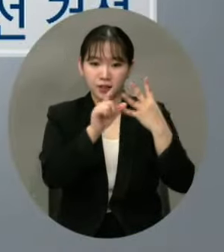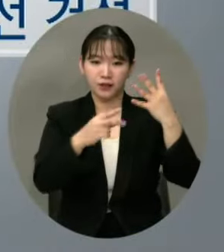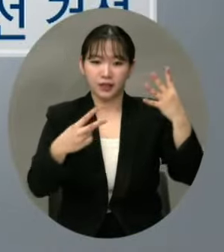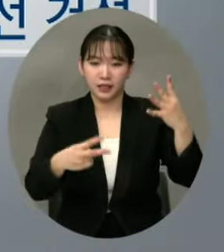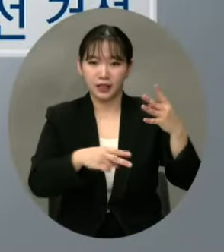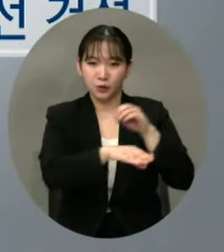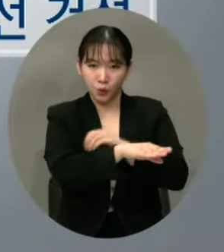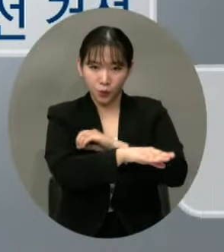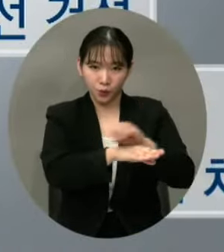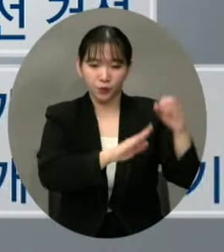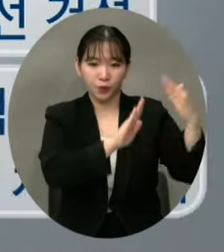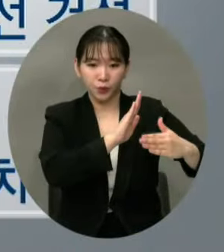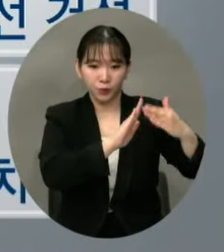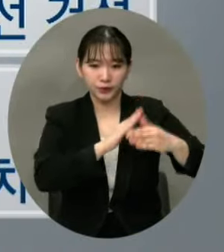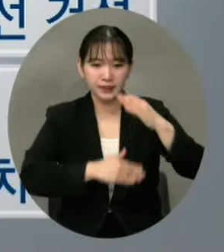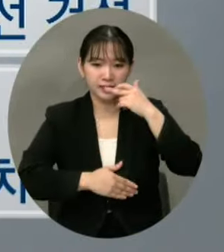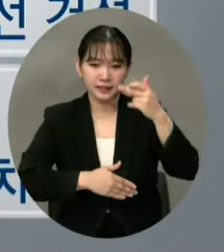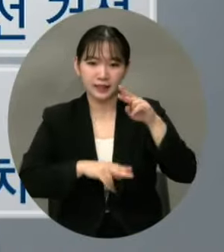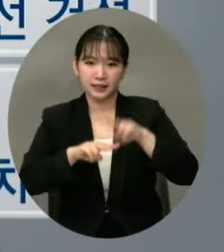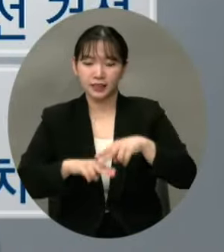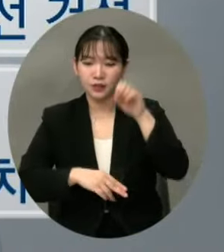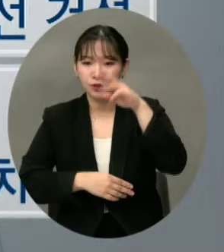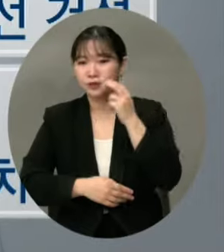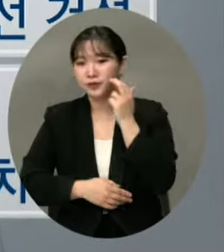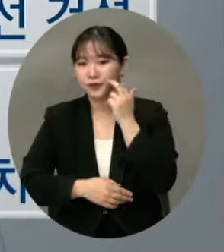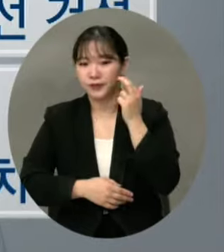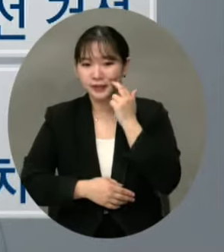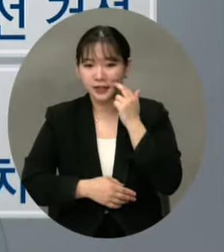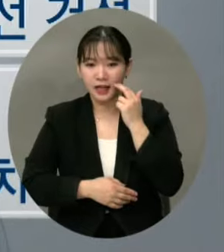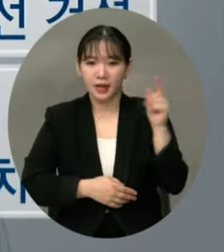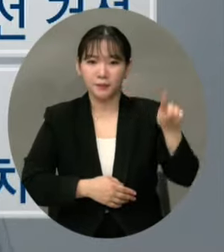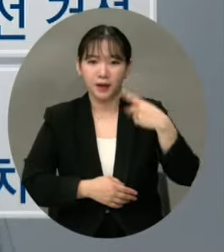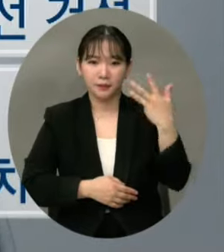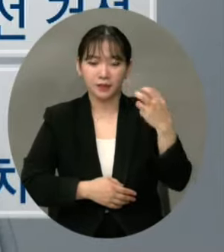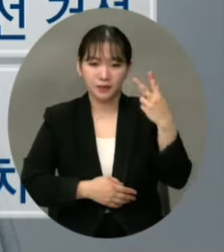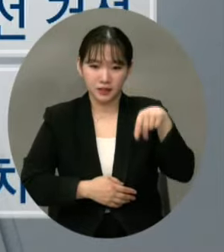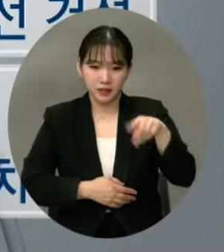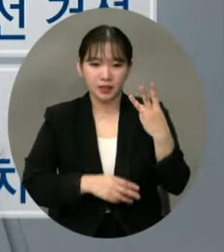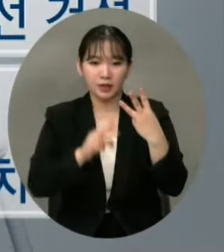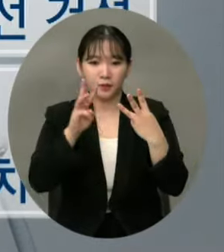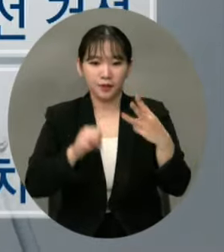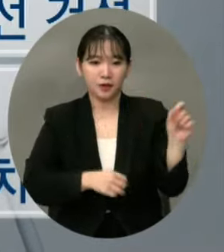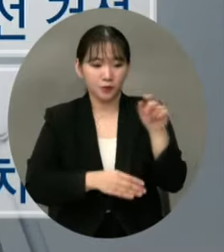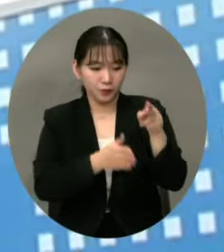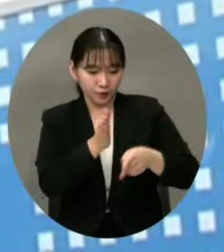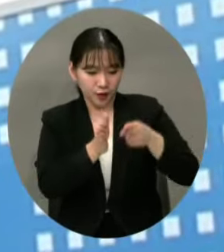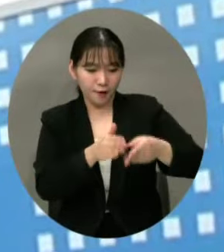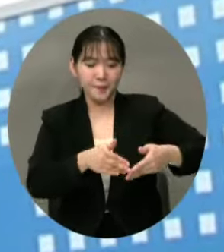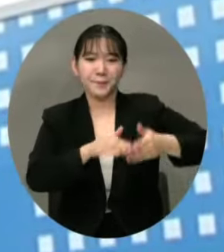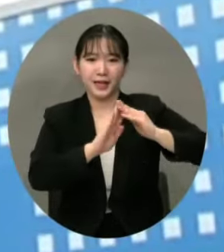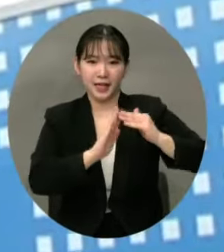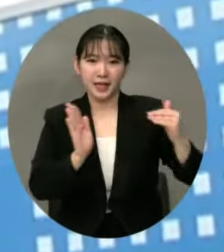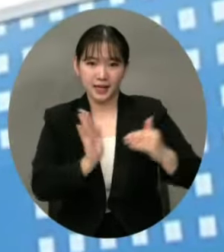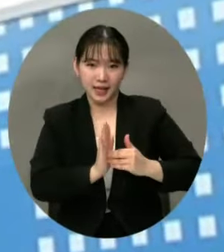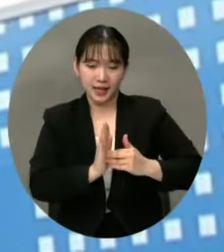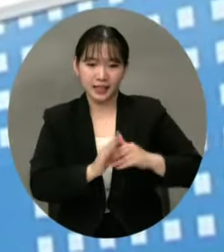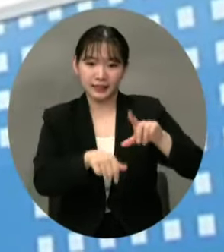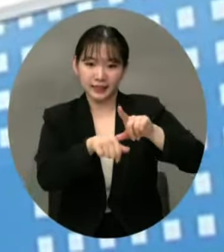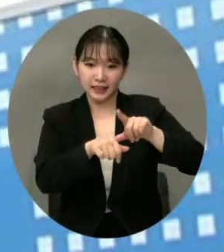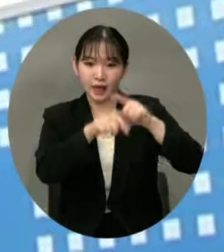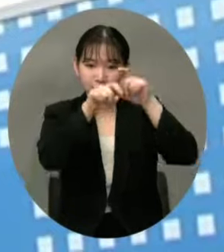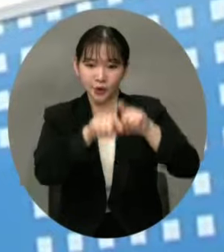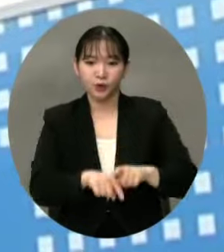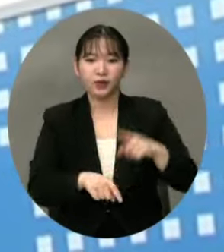2일 오송, 공주, 익산, 정읍, 광주 송정에 182.3km의 고속 선로가 완공되면서 그 시간도